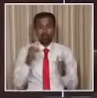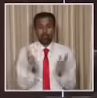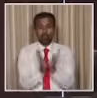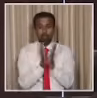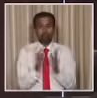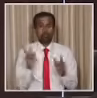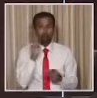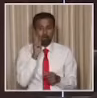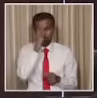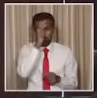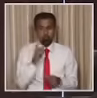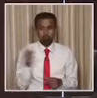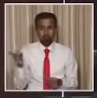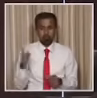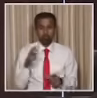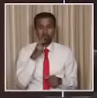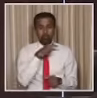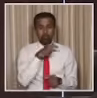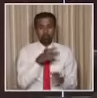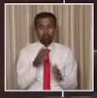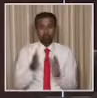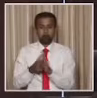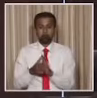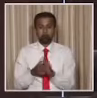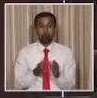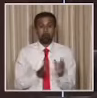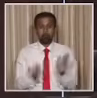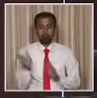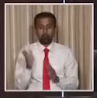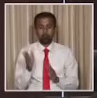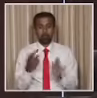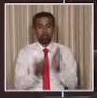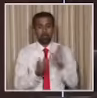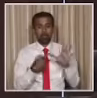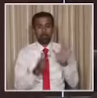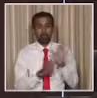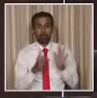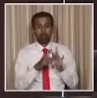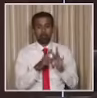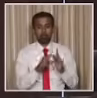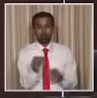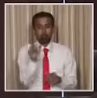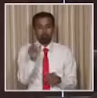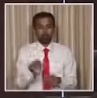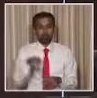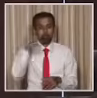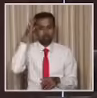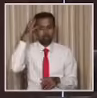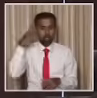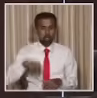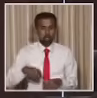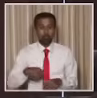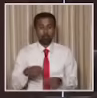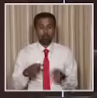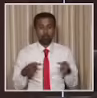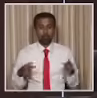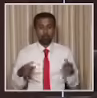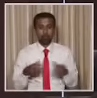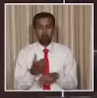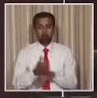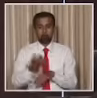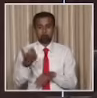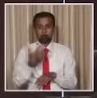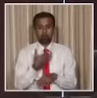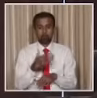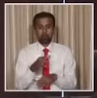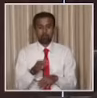රනිල් වික්‍රමසිංහ මැතිතුමා කිලිඩොච්චියා යනවා කියලා මැදවච්ච යනවා කියලා කිව්වේ රවි කරුණායක මැතිතුමා ඔබතුමාට අතීතයේ අමතක වුණාට විපක්ෂයට මඩ ගහන